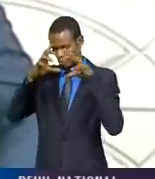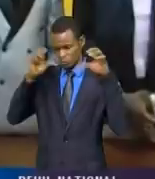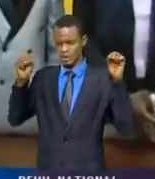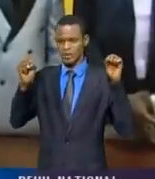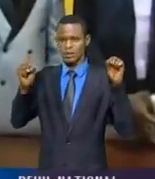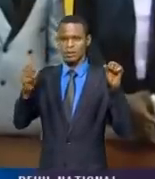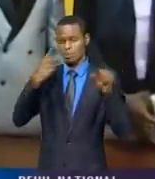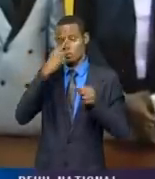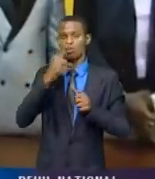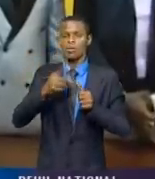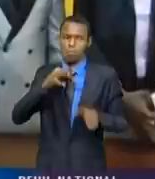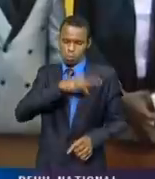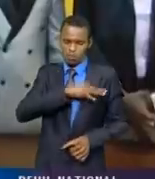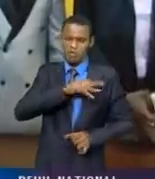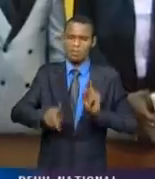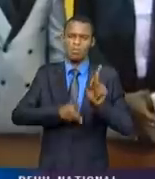b